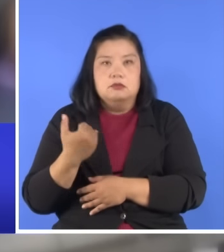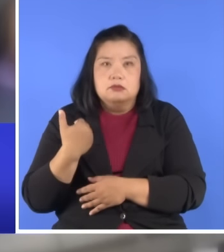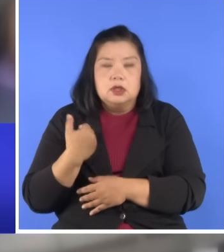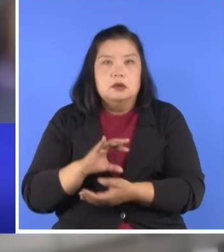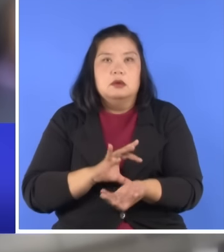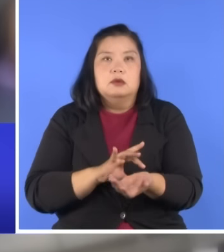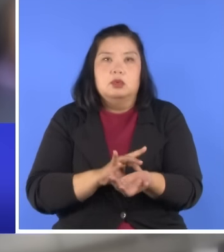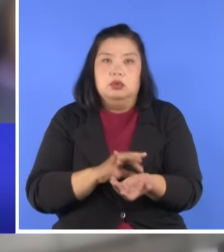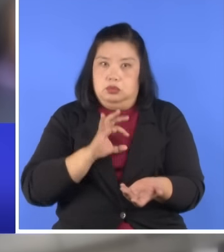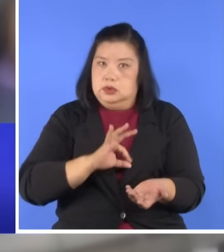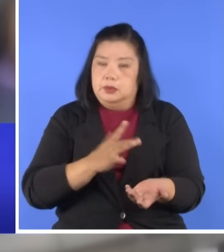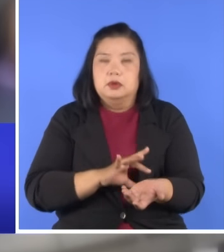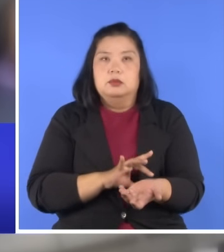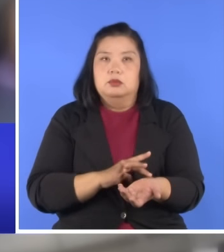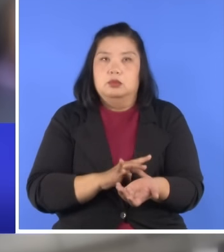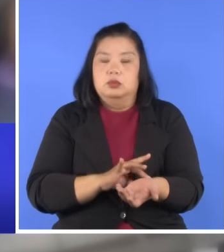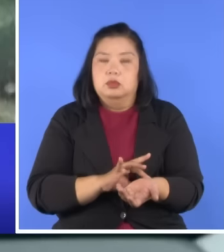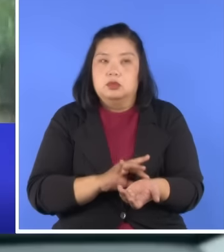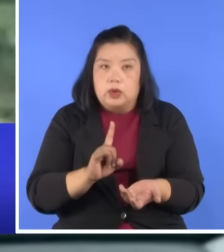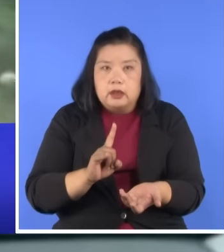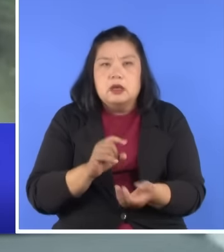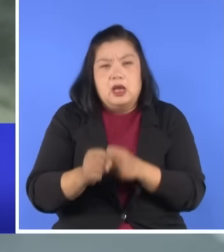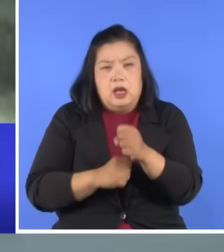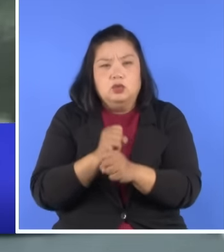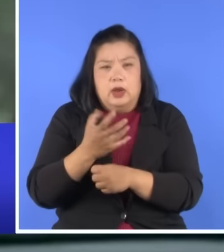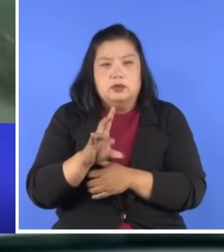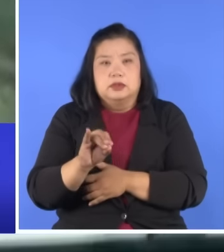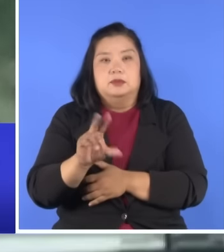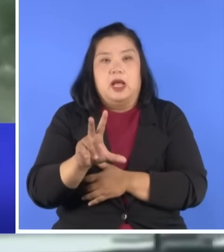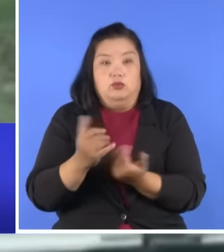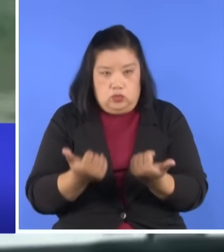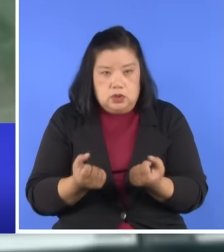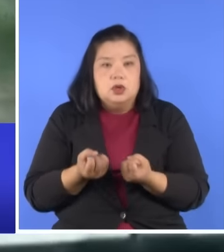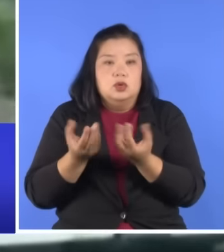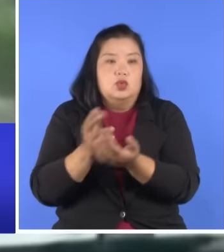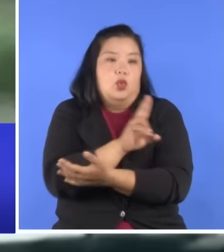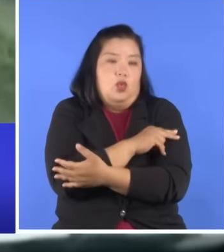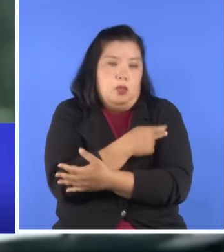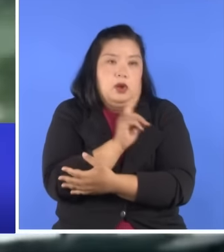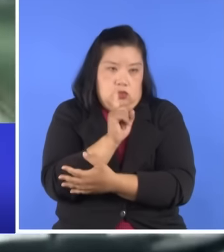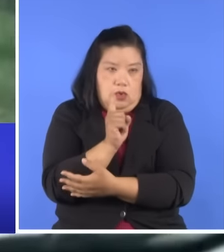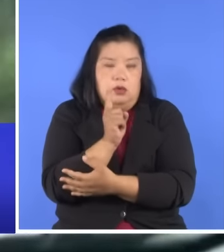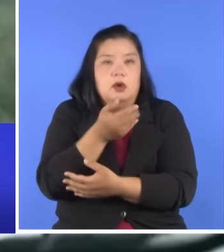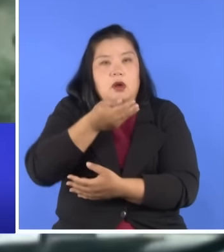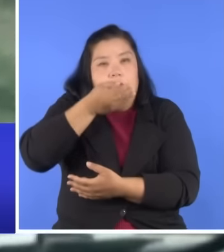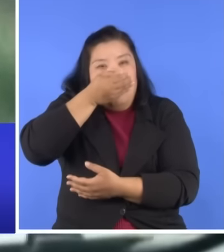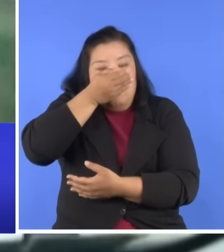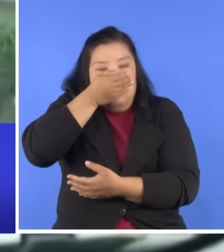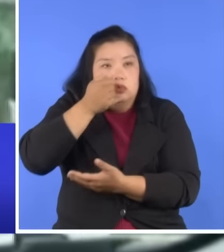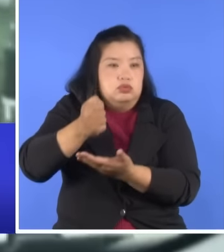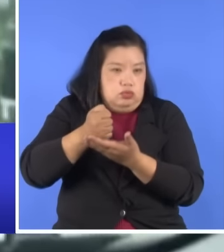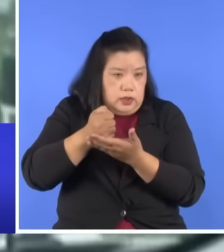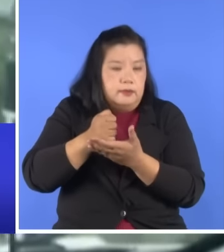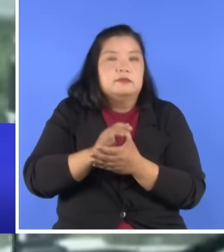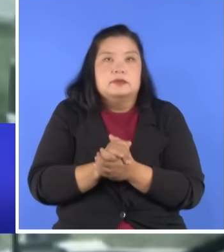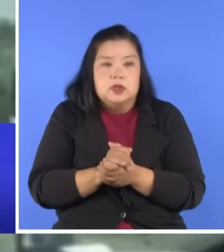อย่างมากเลยค่ะพระสมมากนี่อายุ 73ปีแล้วนะคะเบื้องต้นถึงโรงพยาบาลก็ต้องใช้เครื่องช่วยหายใจตามขั้นตอนค่ะเรื่อง